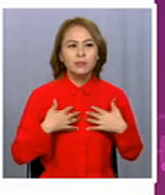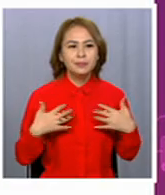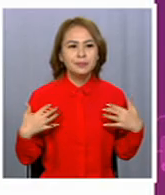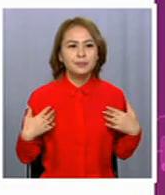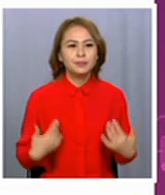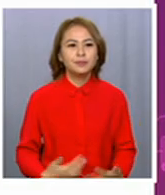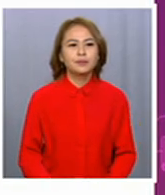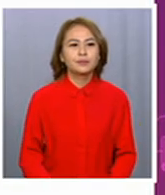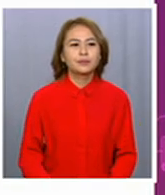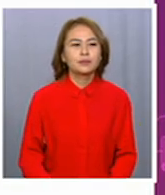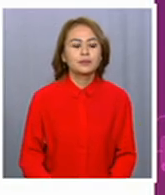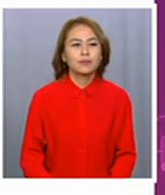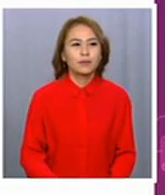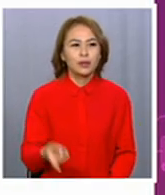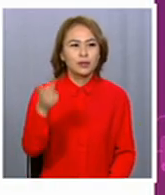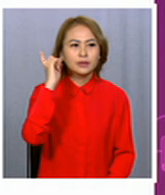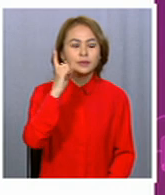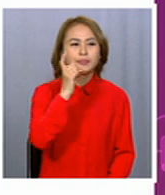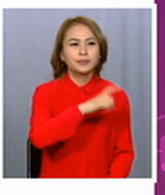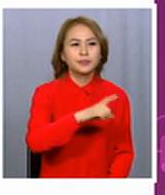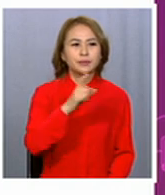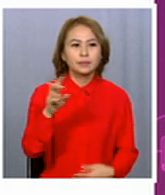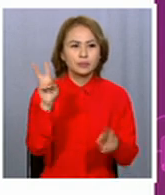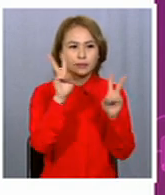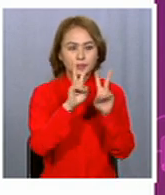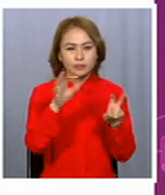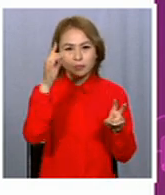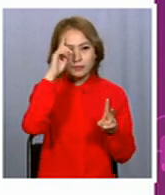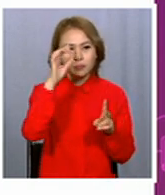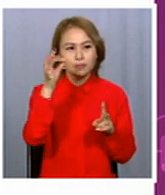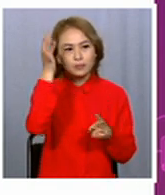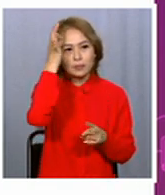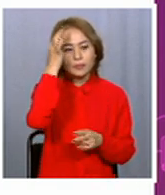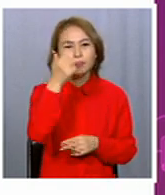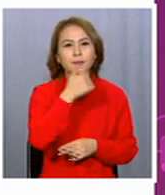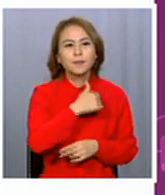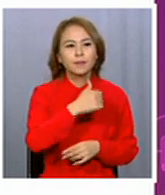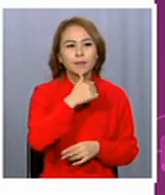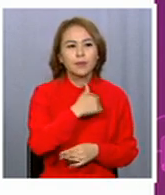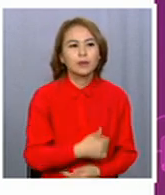табылады. Ежелгі адамдар тақырыбын естеріңе түсіріп көріңдер оқушылар.